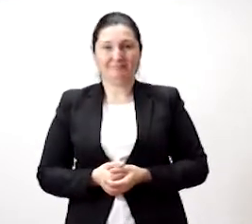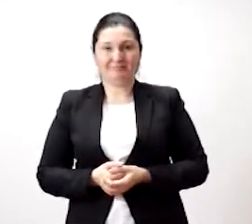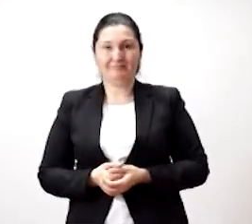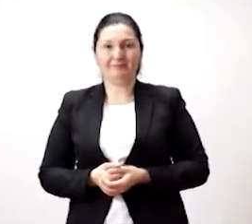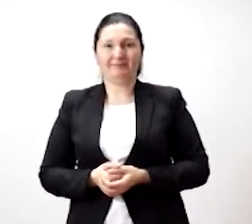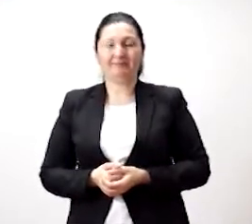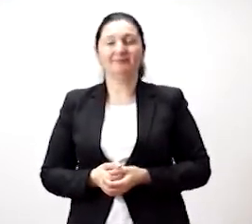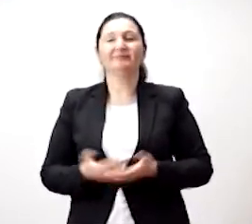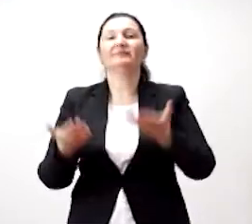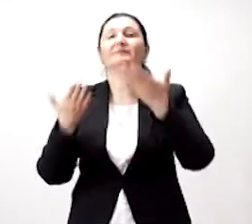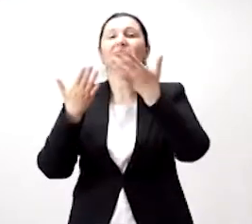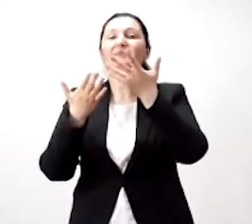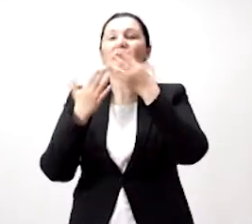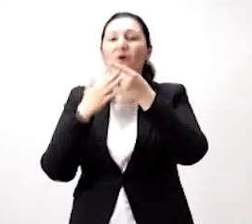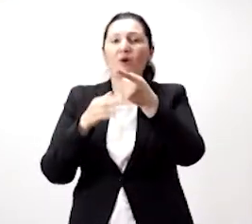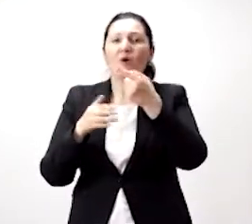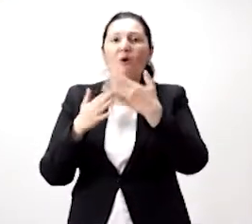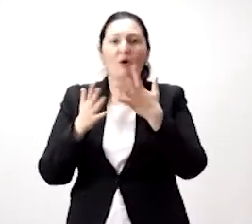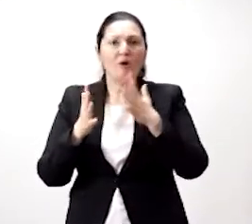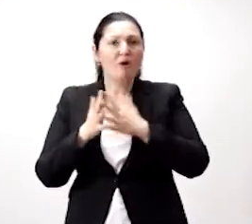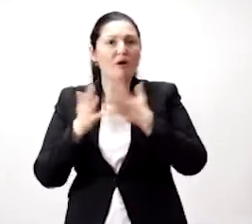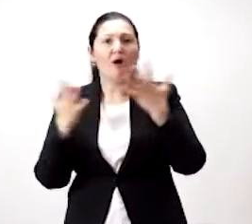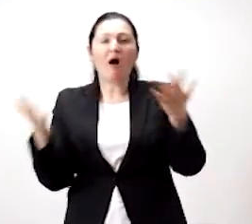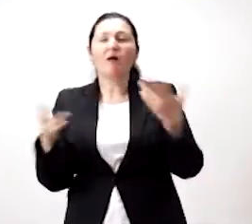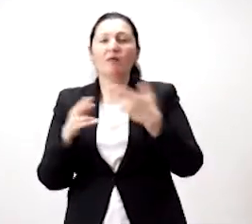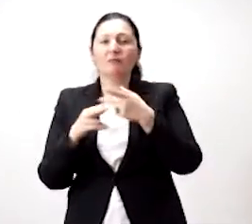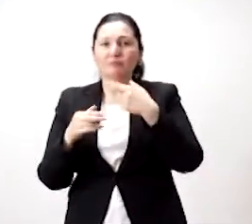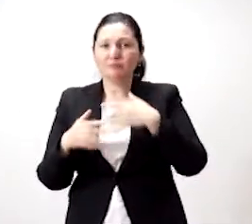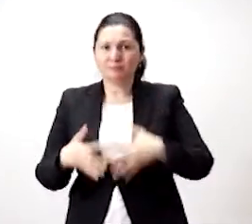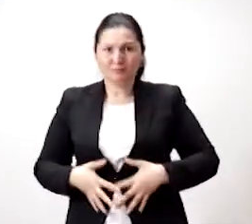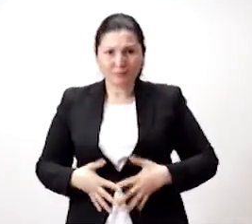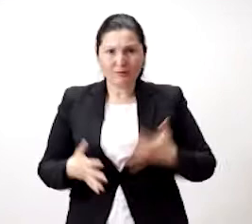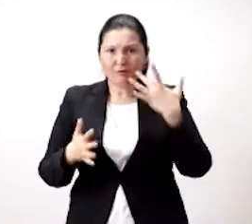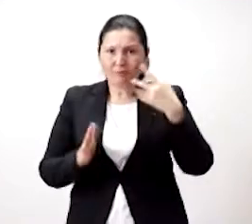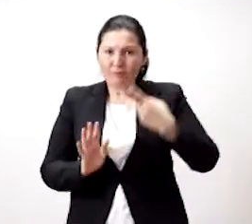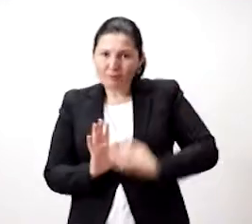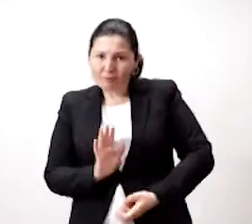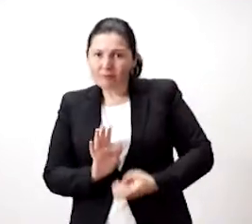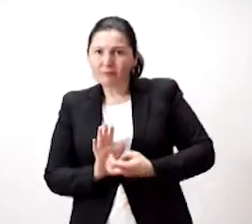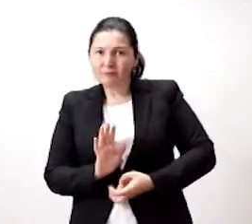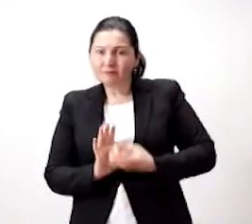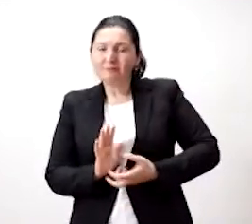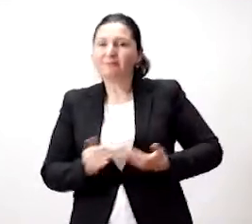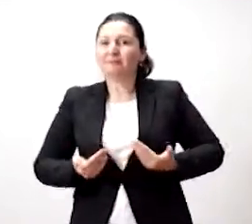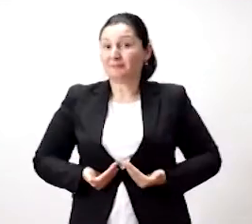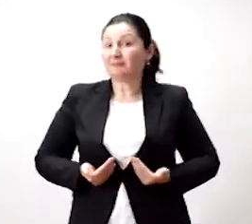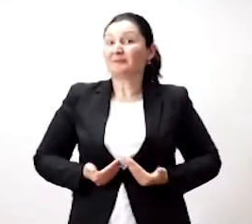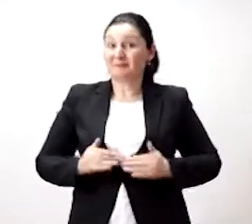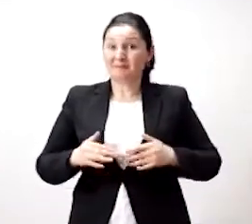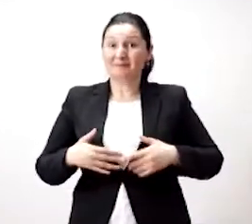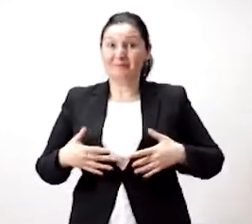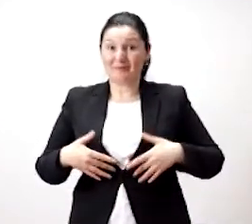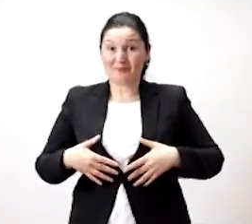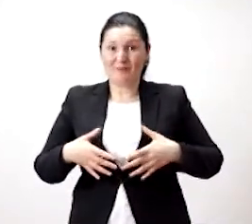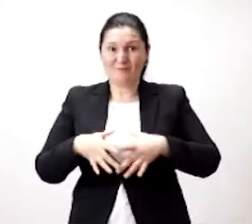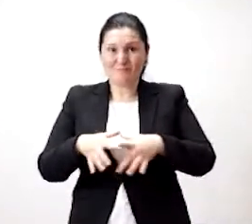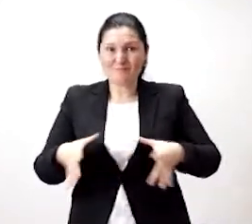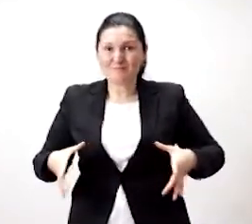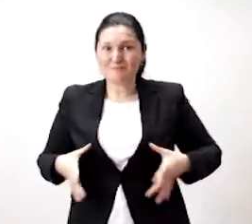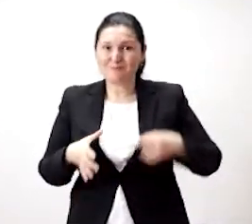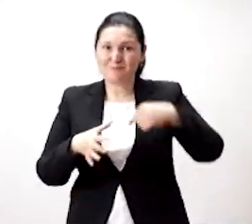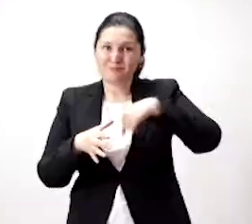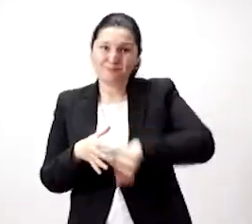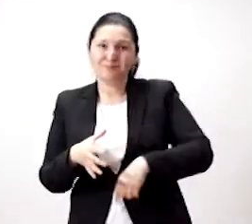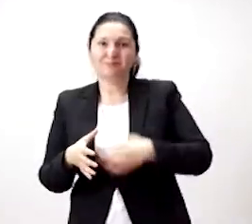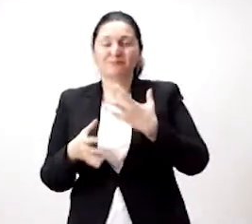لبای پس کنگروها تا کلون نشود در خلطچه مادرشون زندگی میکند. بله بینید، جوی میگوید